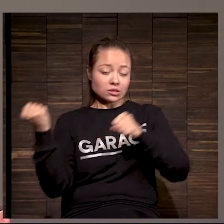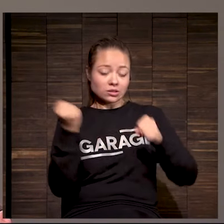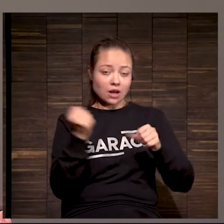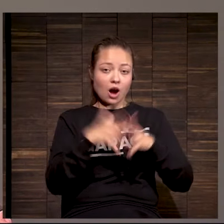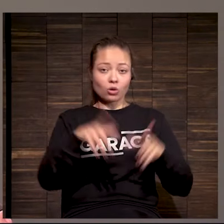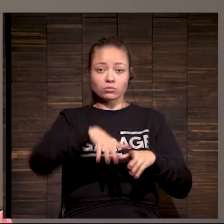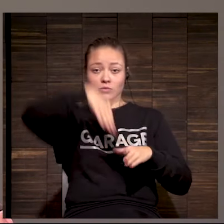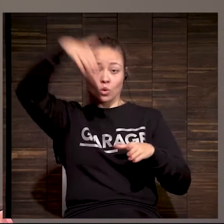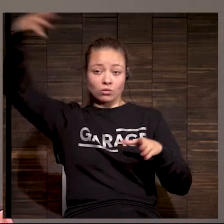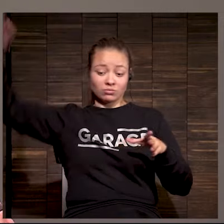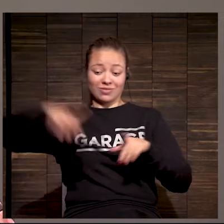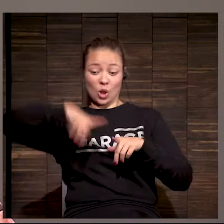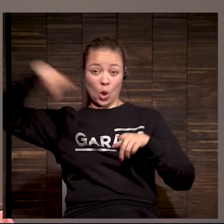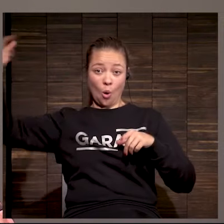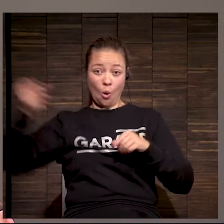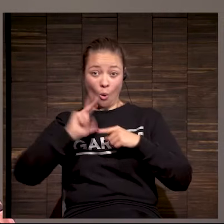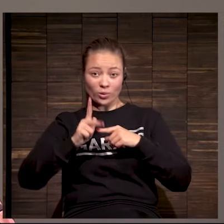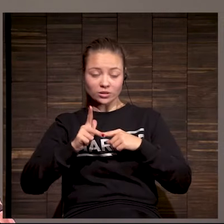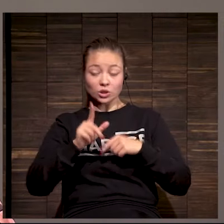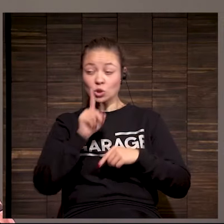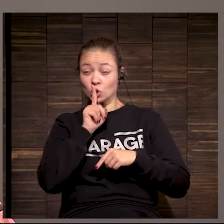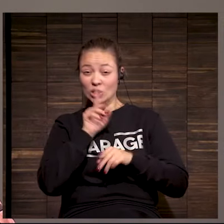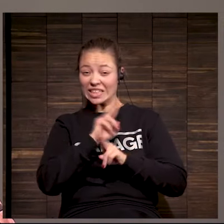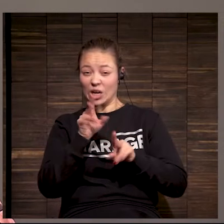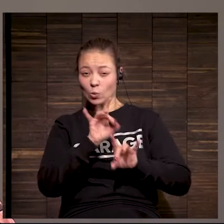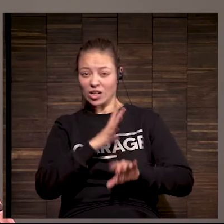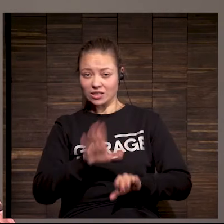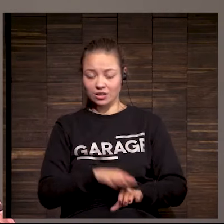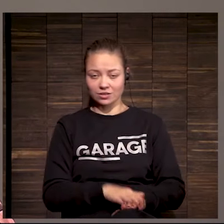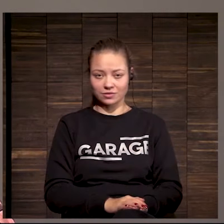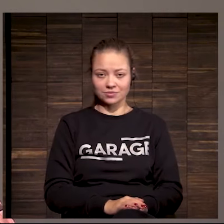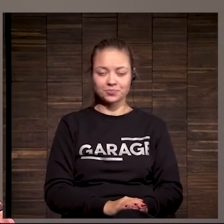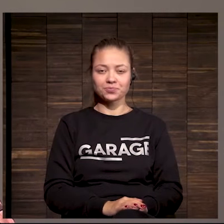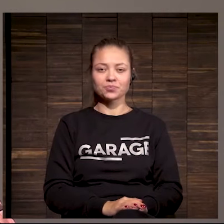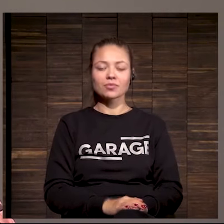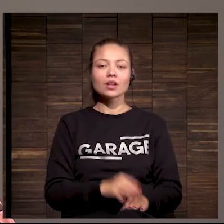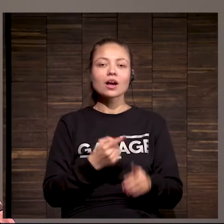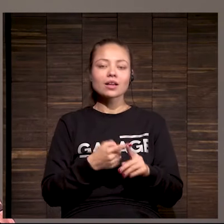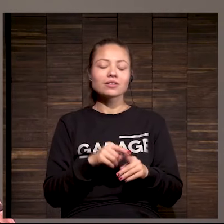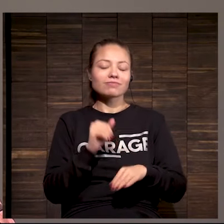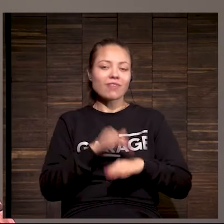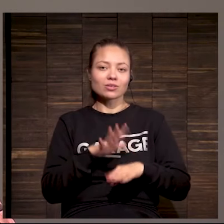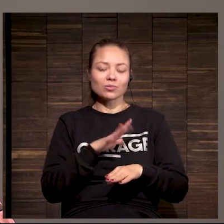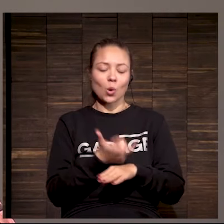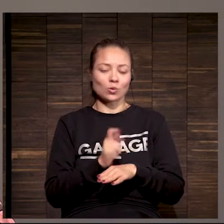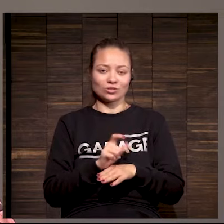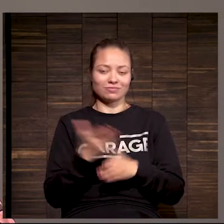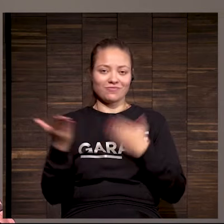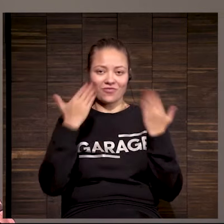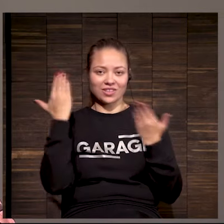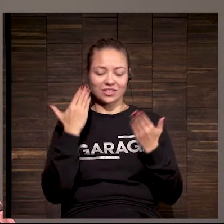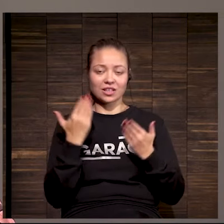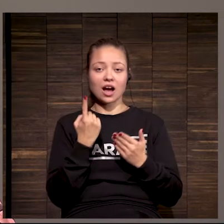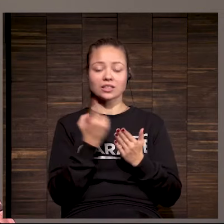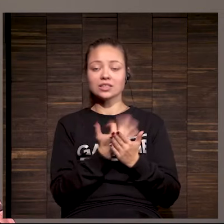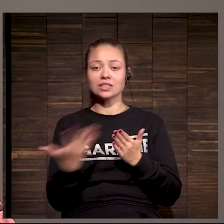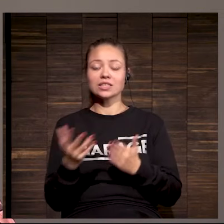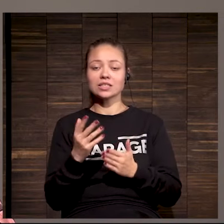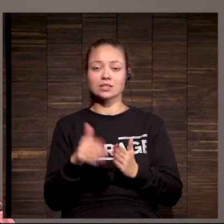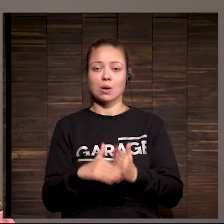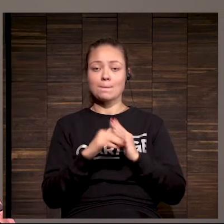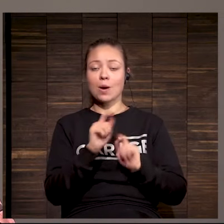делают вид что ничего не происходит никому так и не рассказывай да все на самом деле был очень весел один из помощников